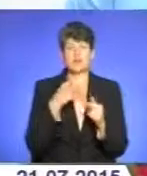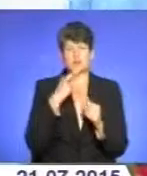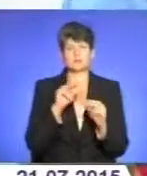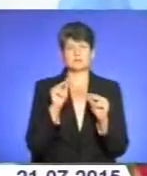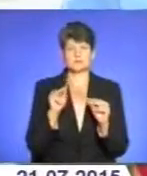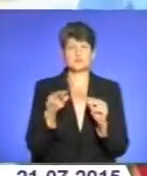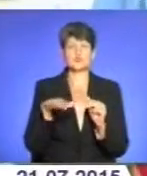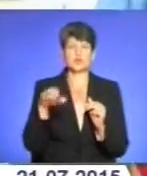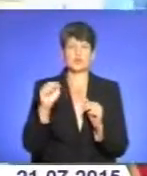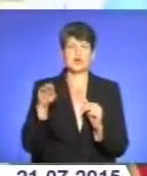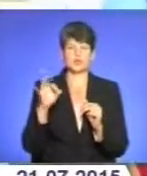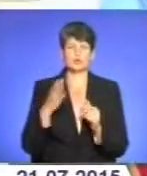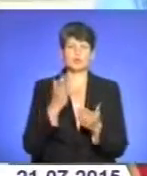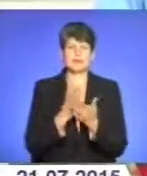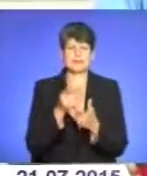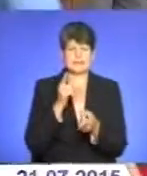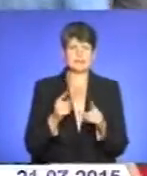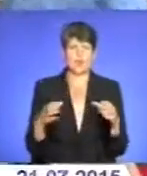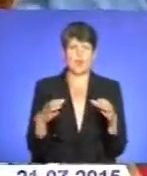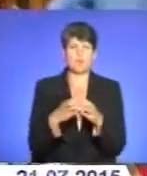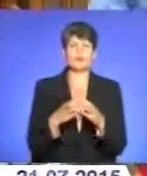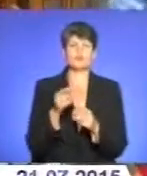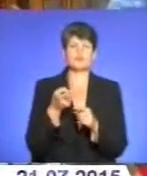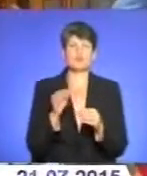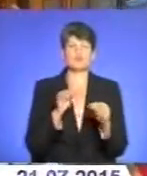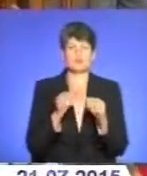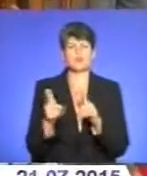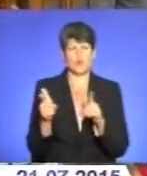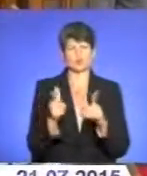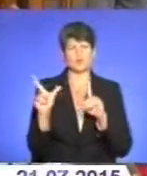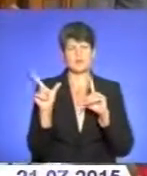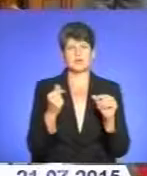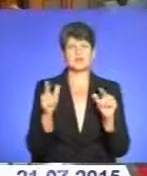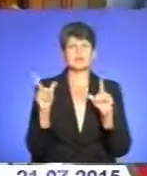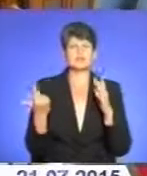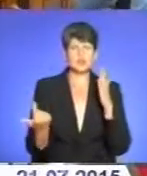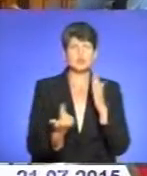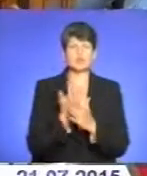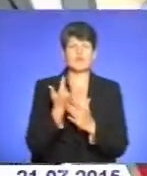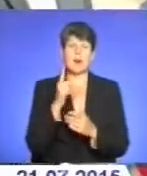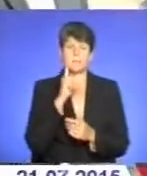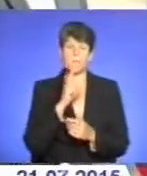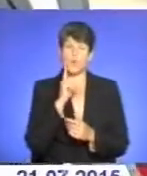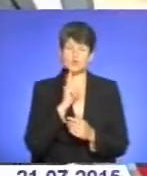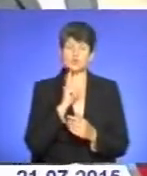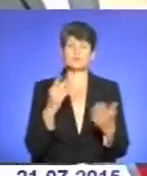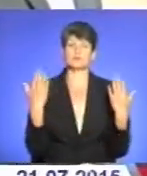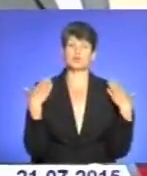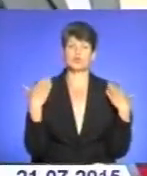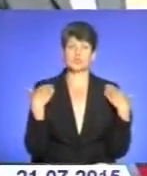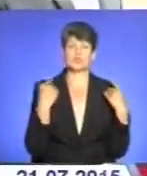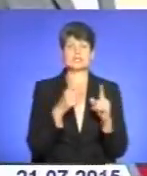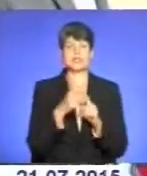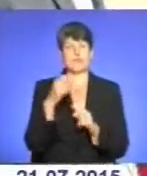зоні АТО стали справжньою командою. У такому ж складі за потреби готові їхати знову. А поки що заслужений відпочинок і слова